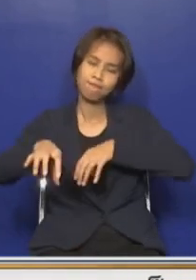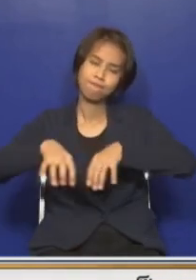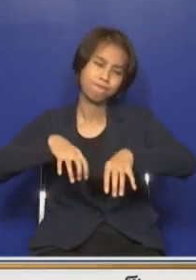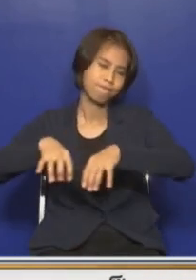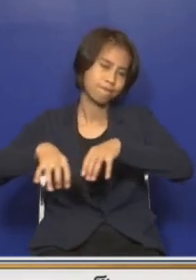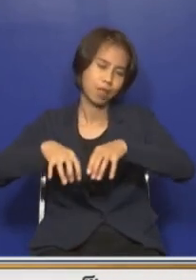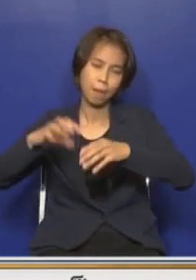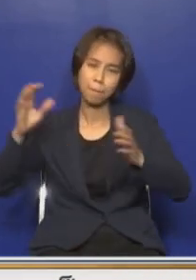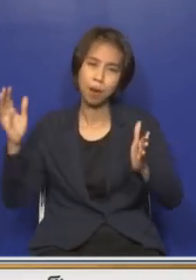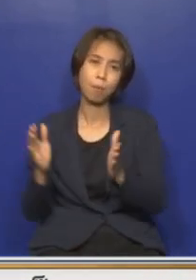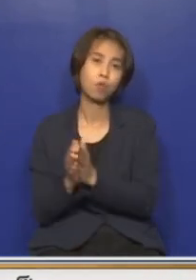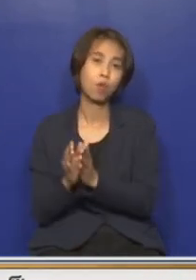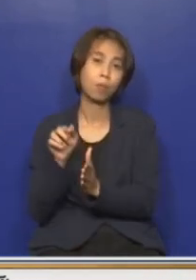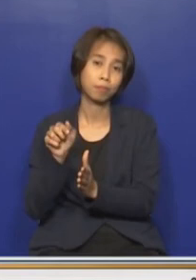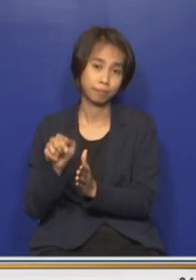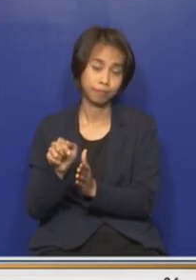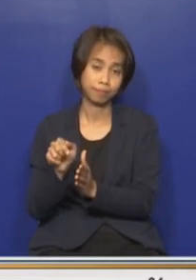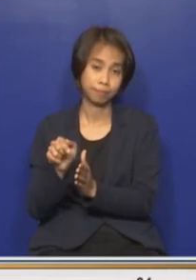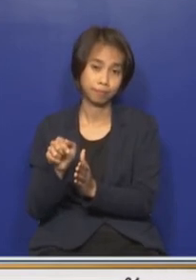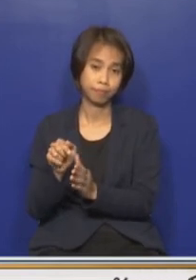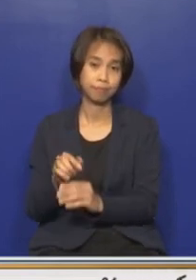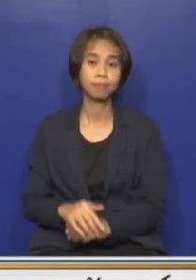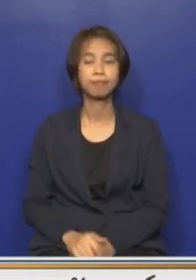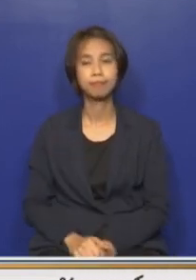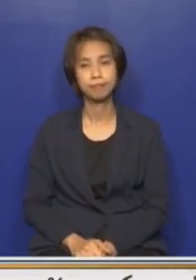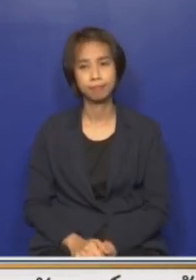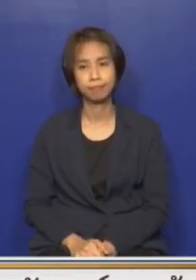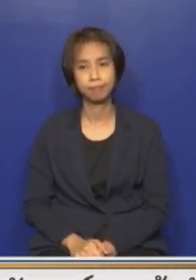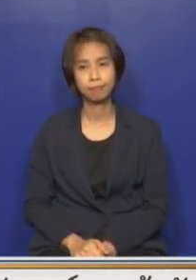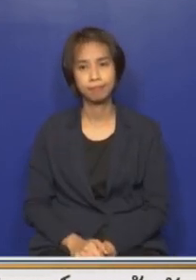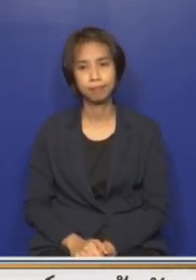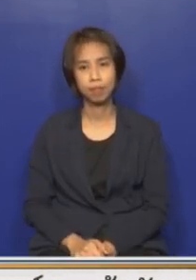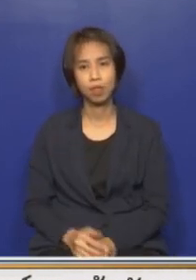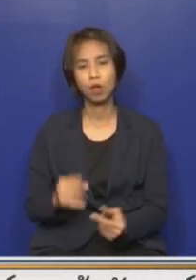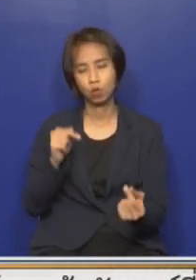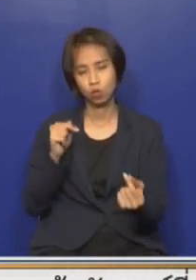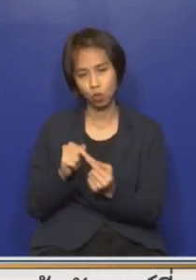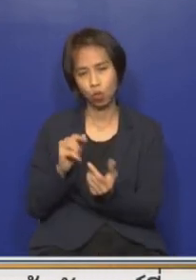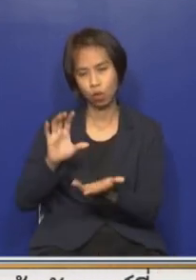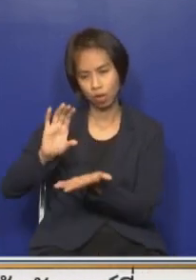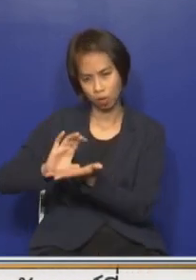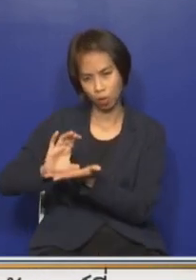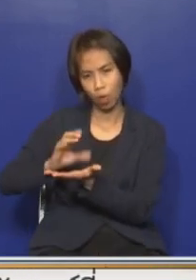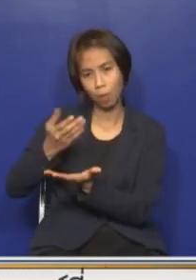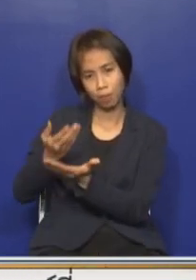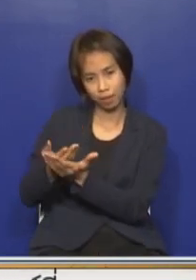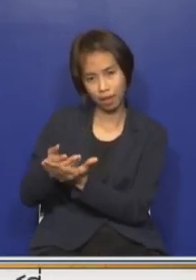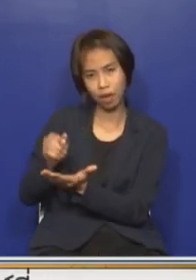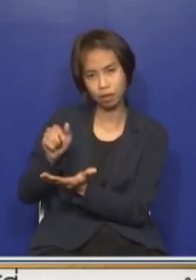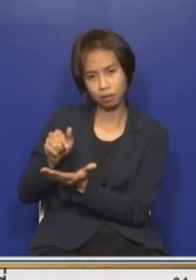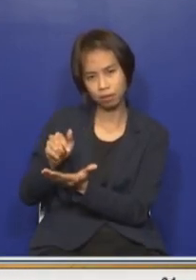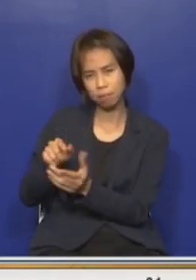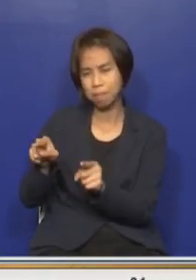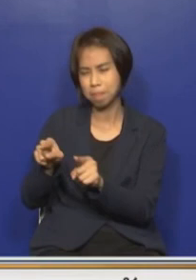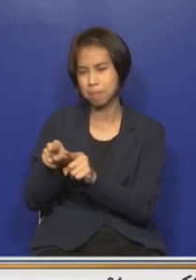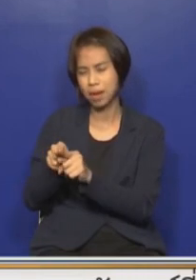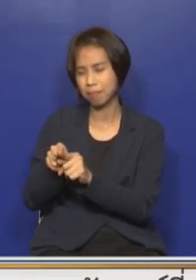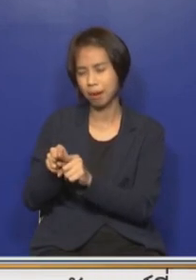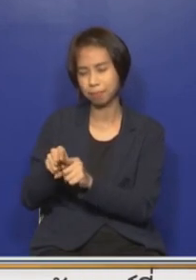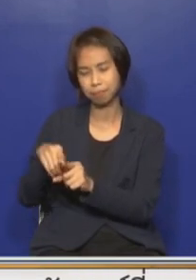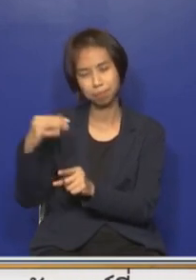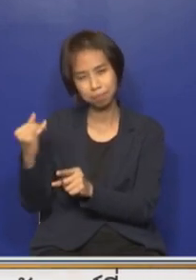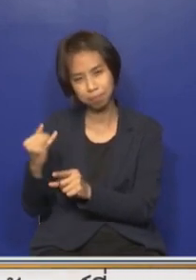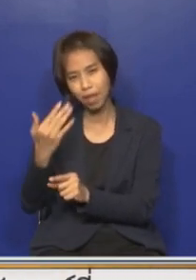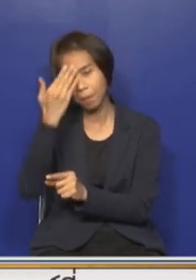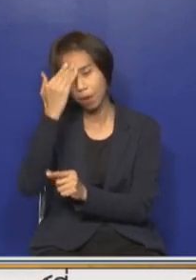ะครับหรือที่ภาษาอังกฤษใช้คำว่า fiscal policy นะครับหรือการใช้นโยบายการคลังนี้ก็อาจจะไม่ได้ประสิทธิผลเพราะว่าเงินจากส่วน